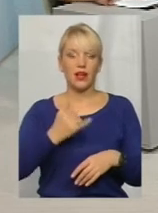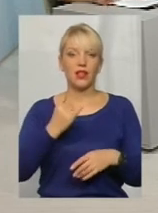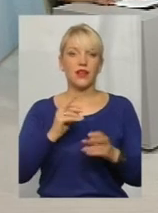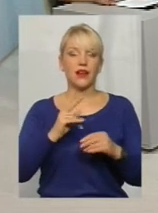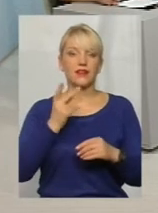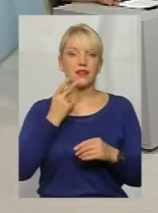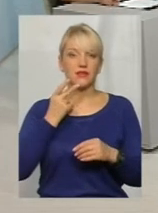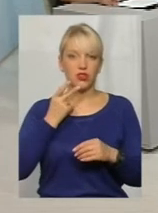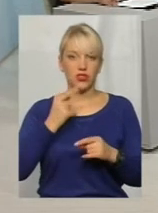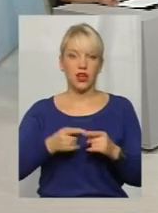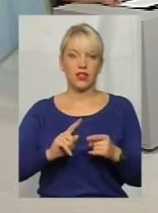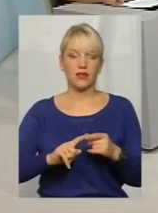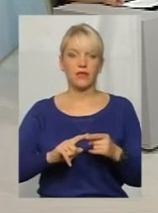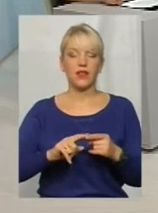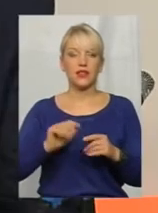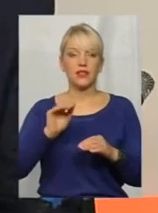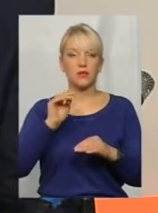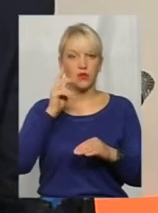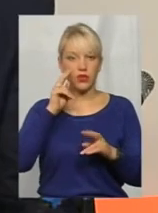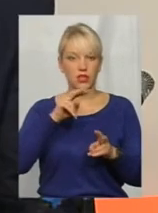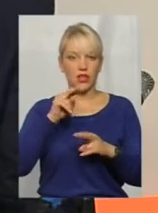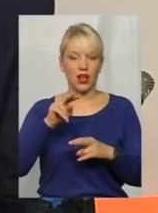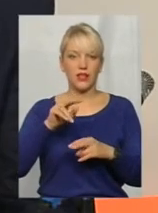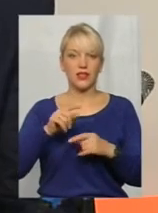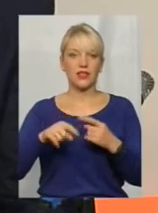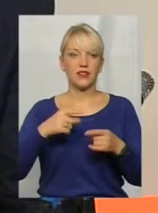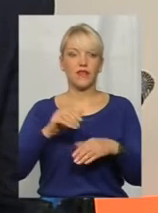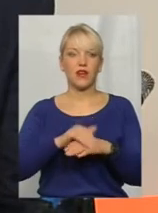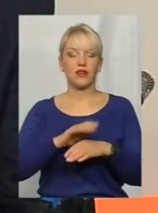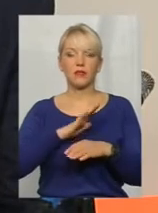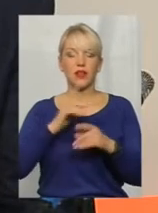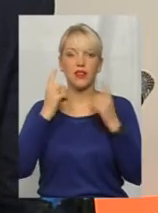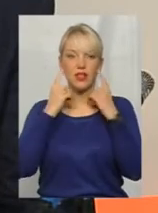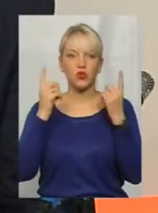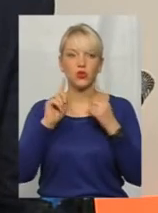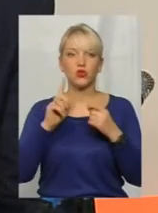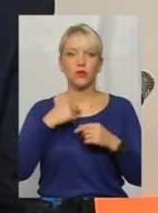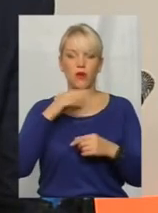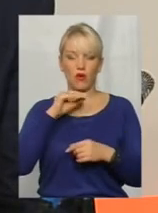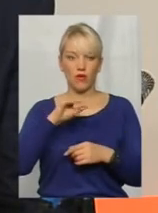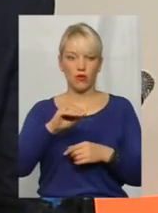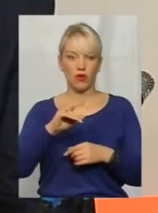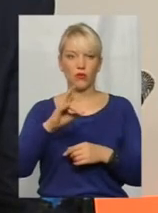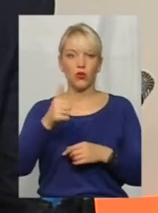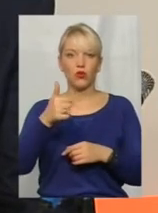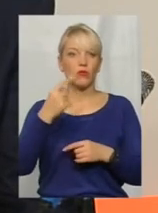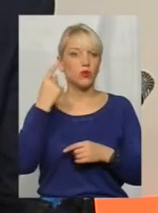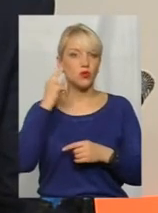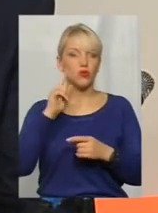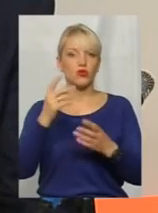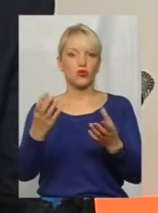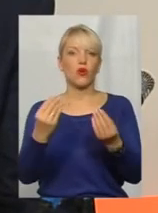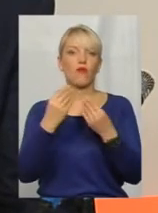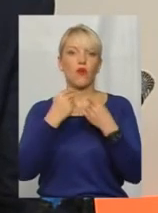зазвичай спостерігаються слідуючі факти. Ми не чуємо, що ми говоримо, але дуже добре чуємо, що